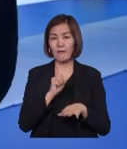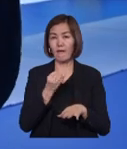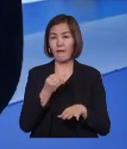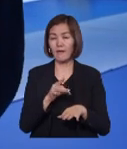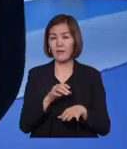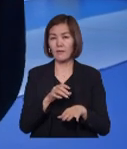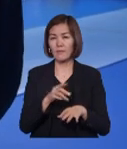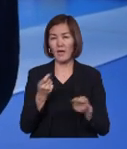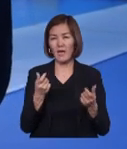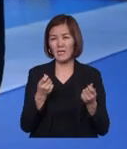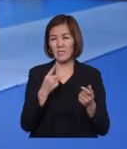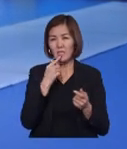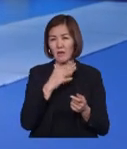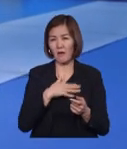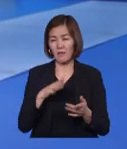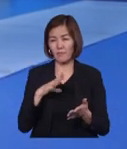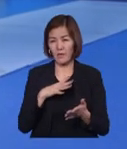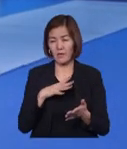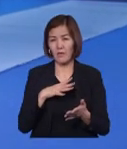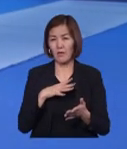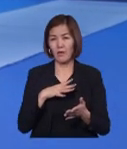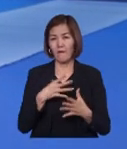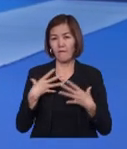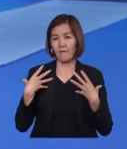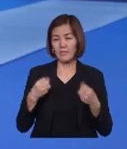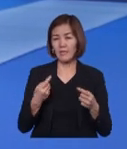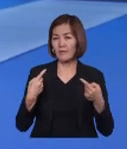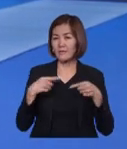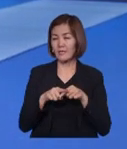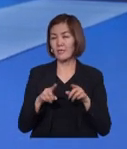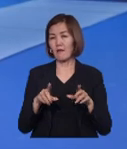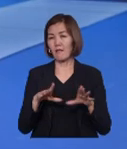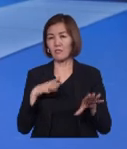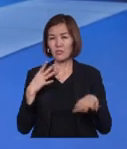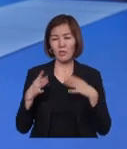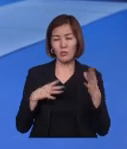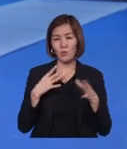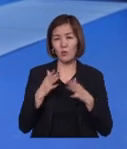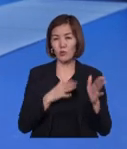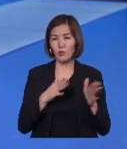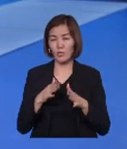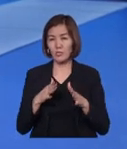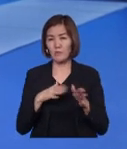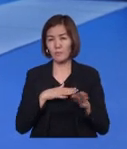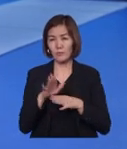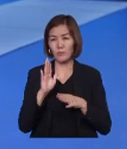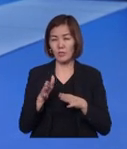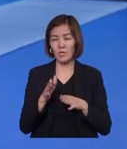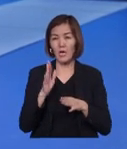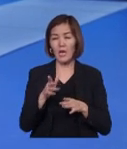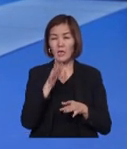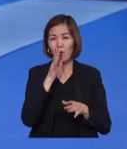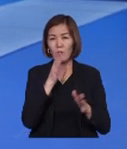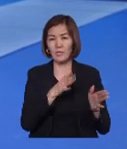аздаған жарақат бар. Сол себепті қазірде физикалық және техникалық жаттығуларды тұрақты түрде жасап жатырмыз. Алда бізді